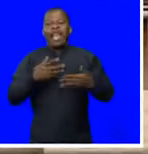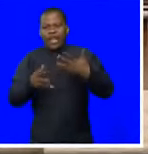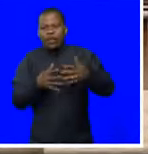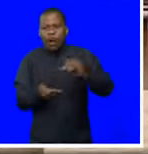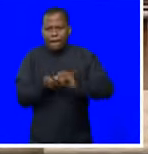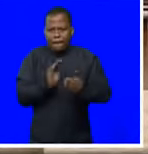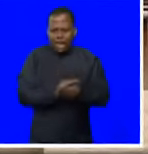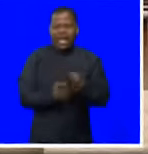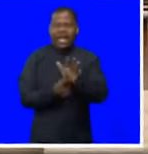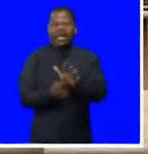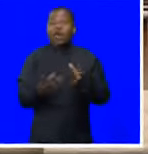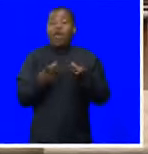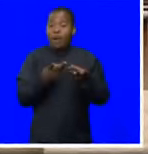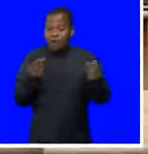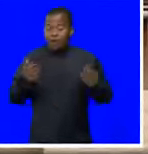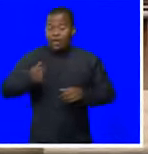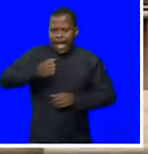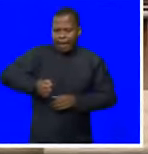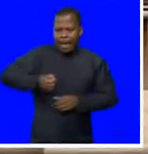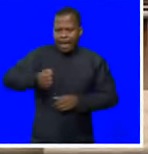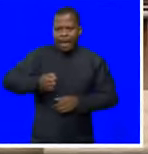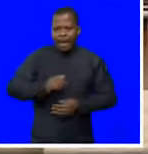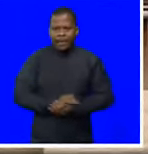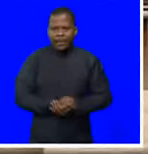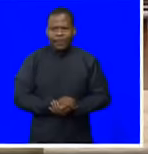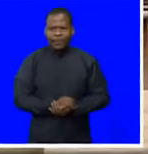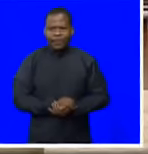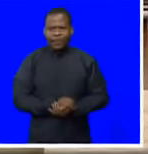kanye ke nemafutha ladliwako.